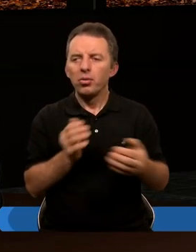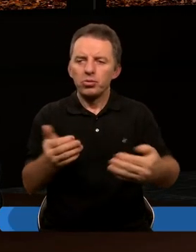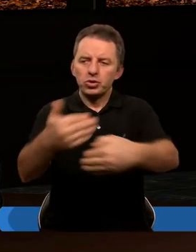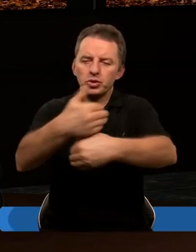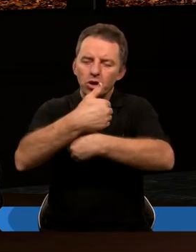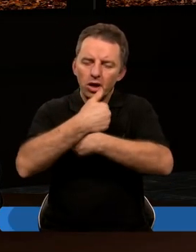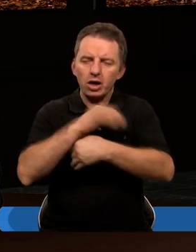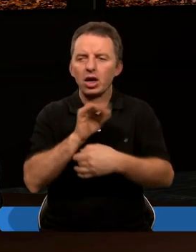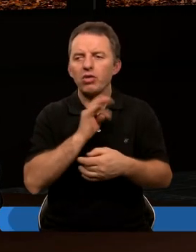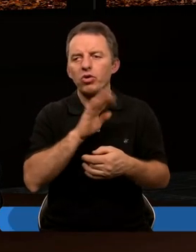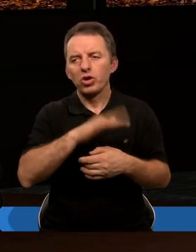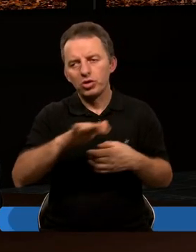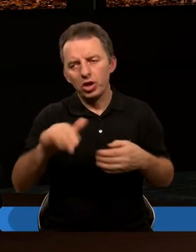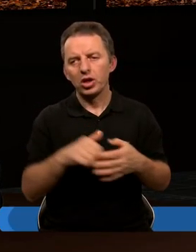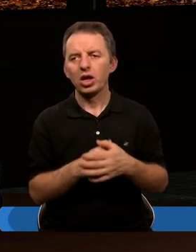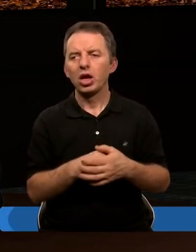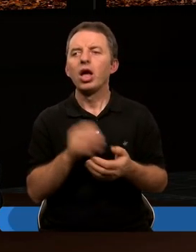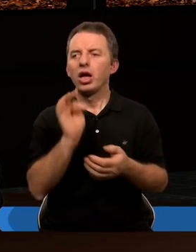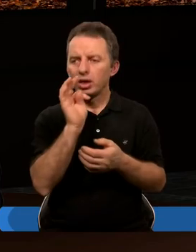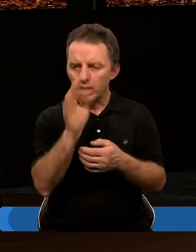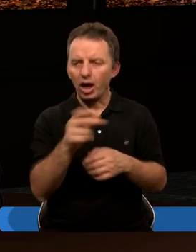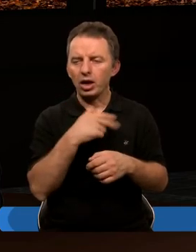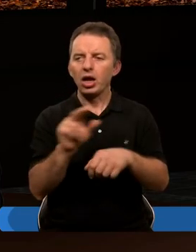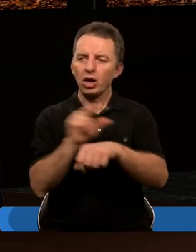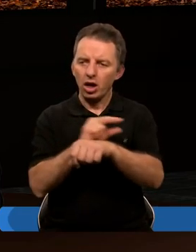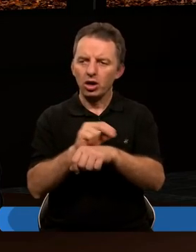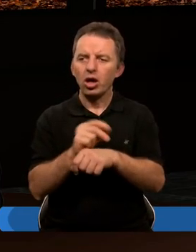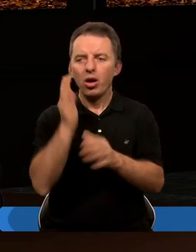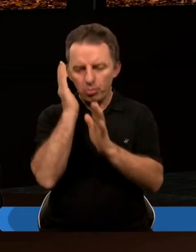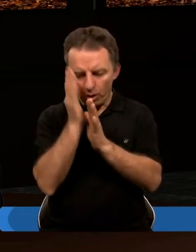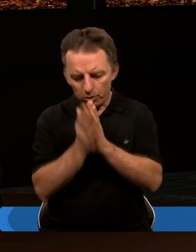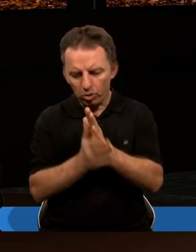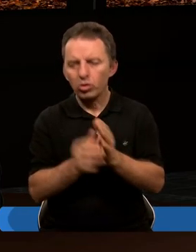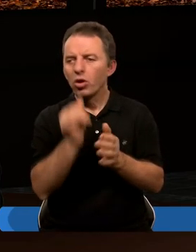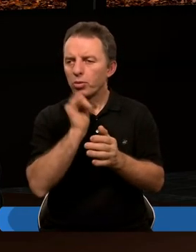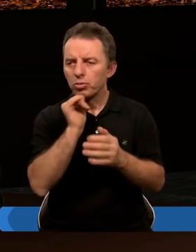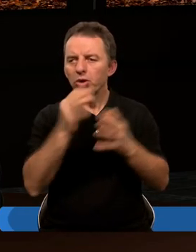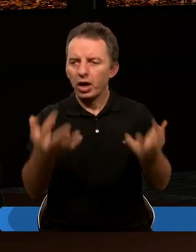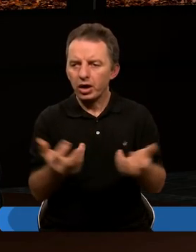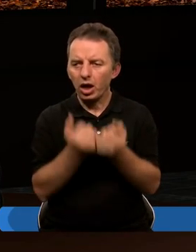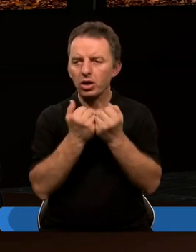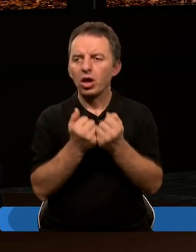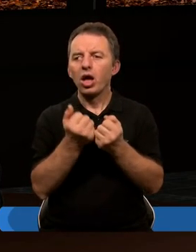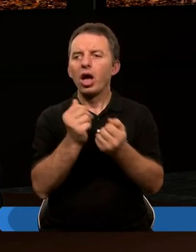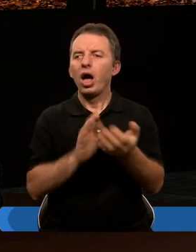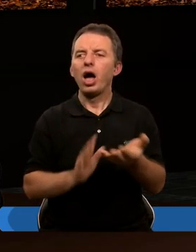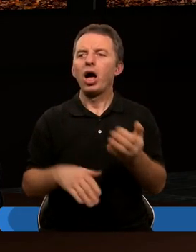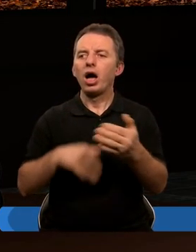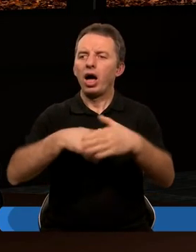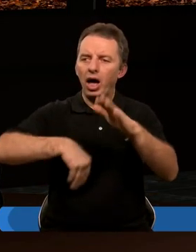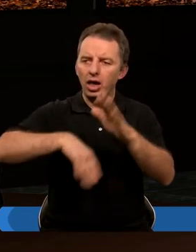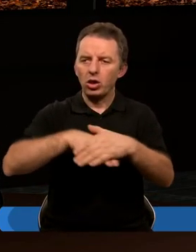przygarnia jak swoje dzieci i tak nas leczy i tak nas po prostu próbuje ratować. Z tym, że wiecie co, z tą adopcją